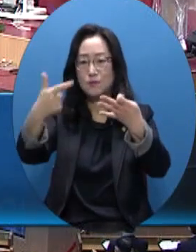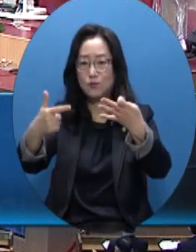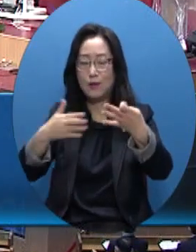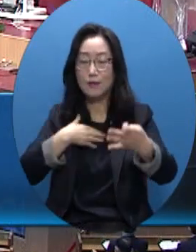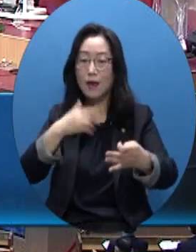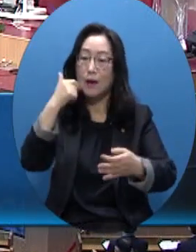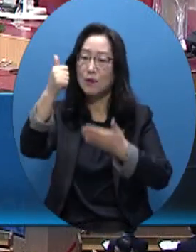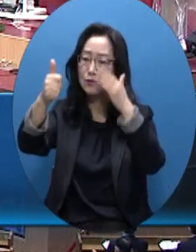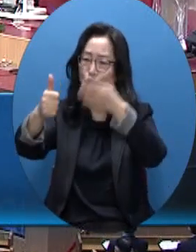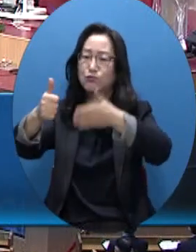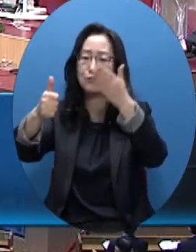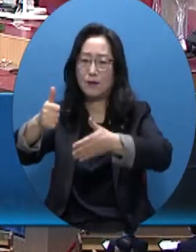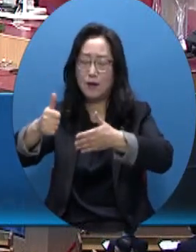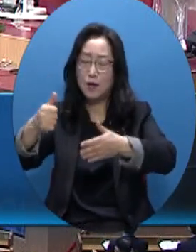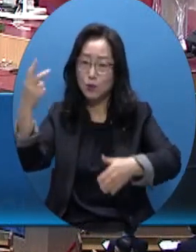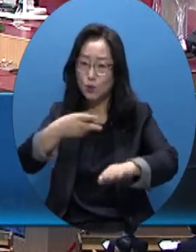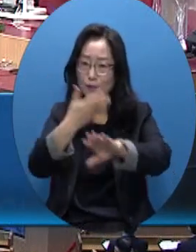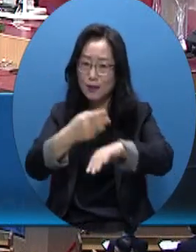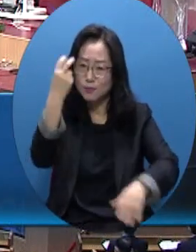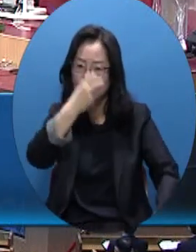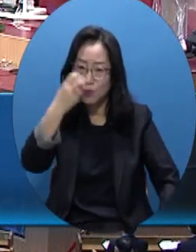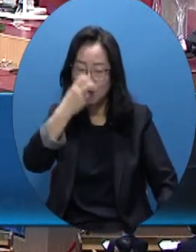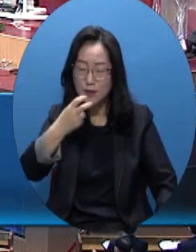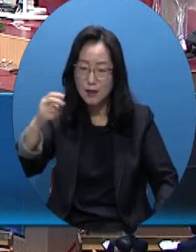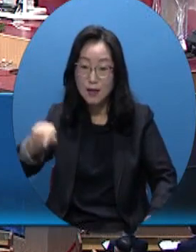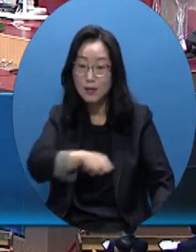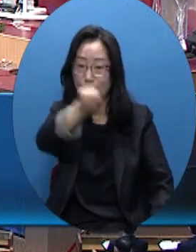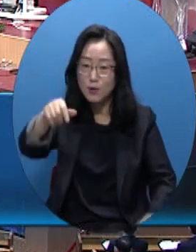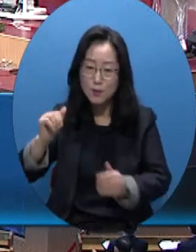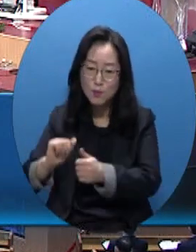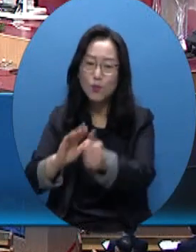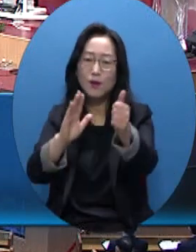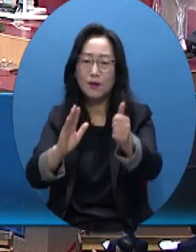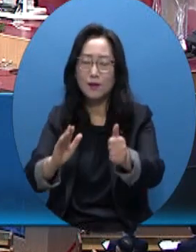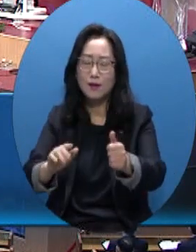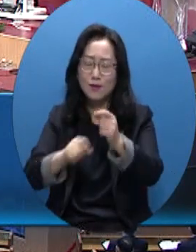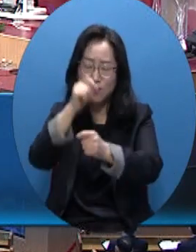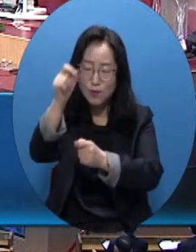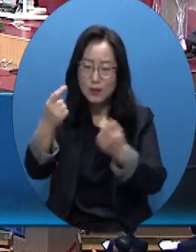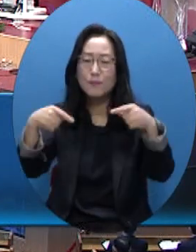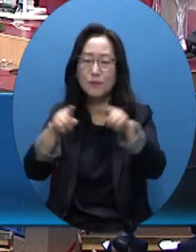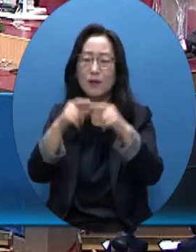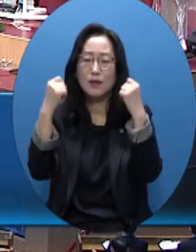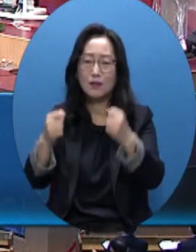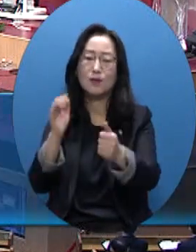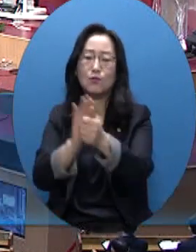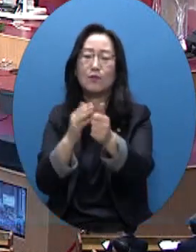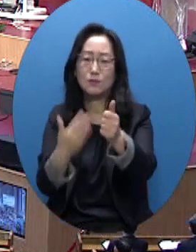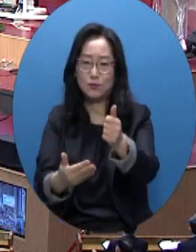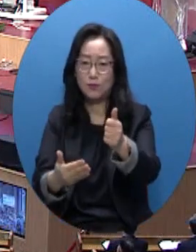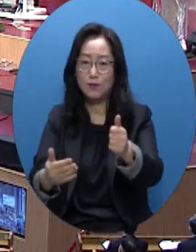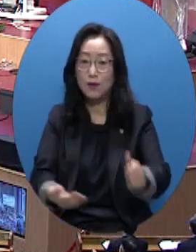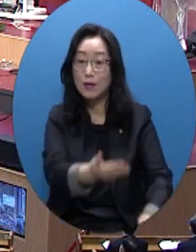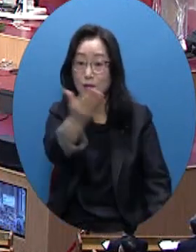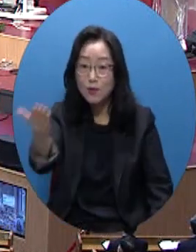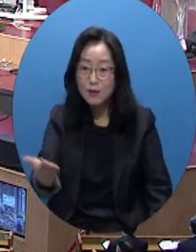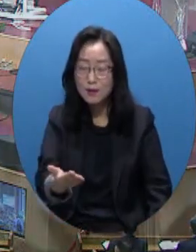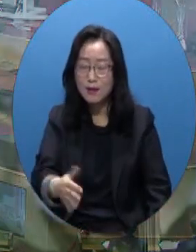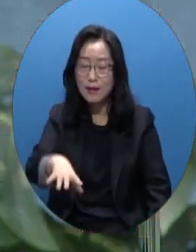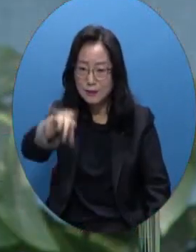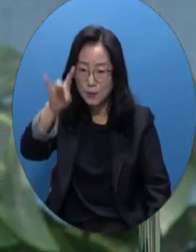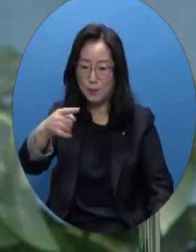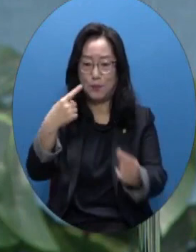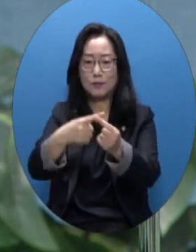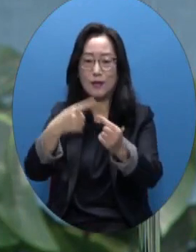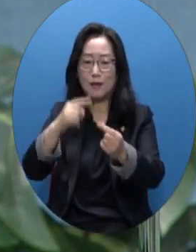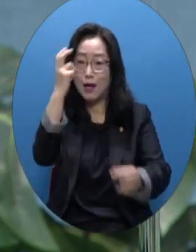내가 아버지께 구하게 쓰니까 또 다른 보혜사를 너희에게 1사 경우 드롭 너희와 함께 있게 하리니 내가 너에게 첫 번째 부의 사러 왔는데